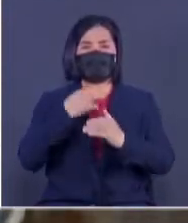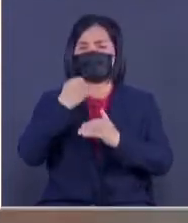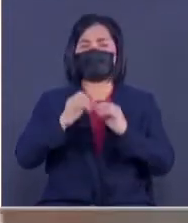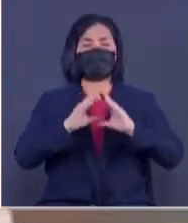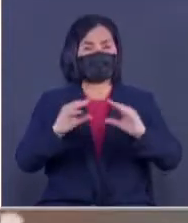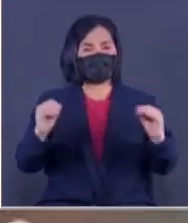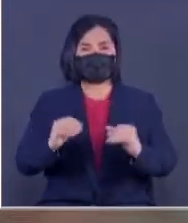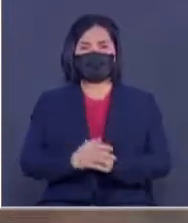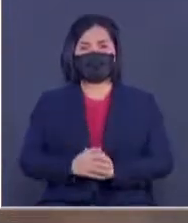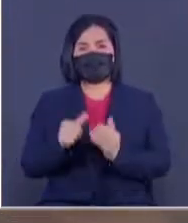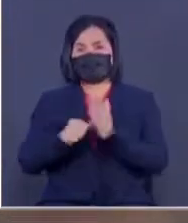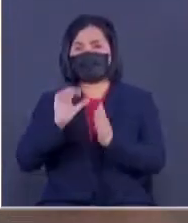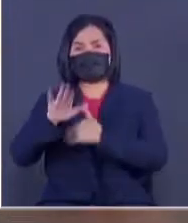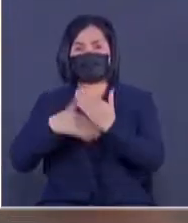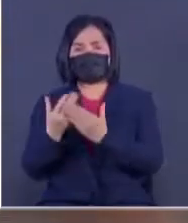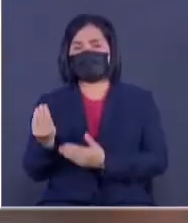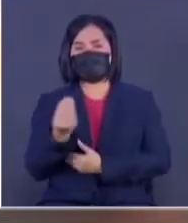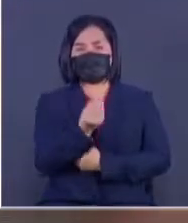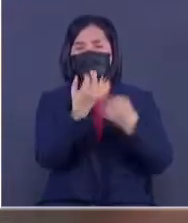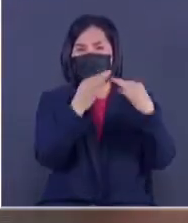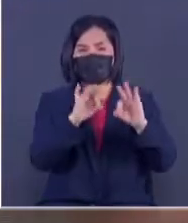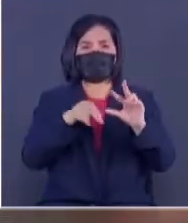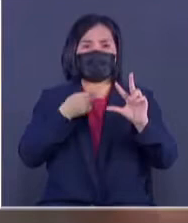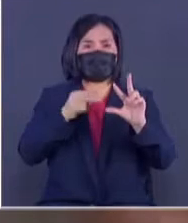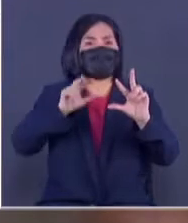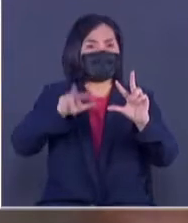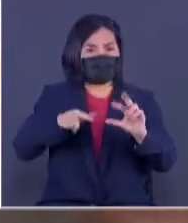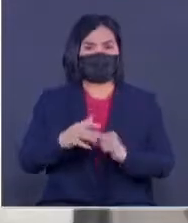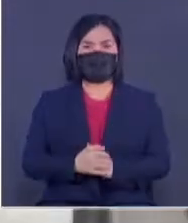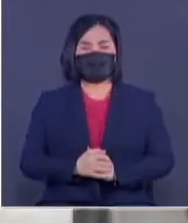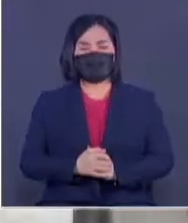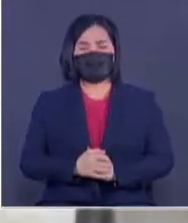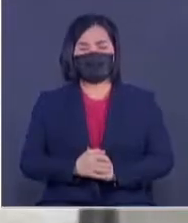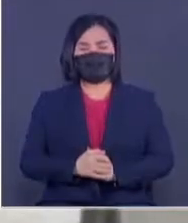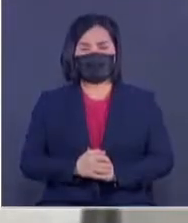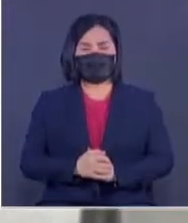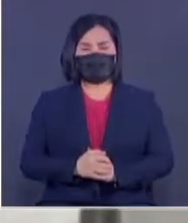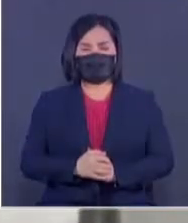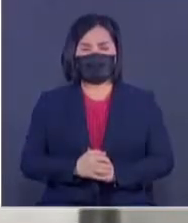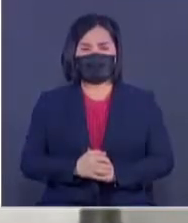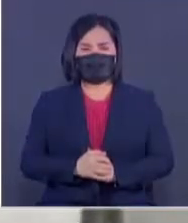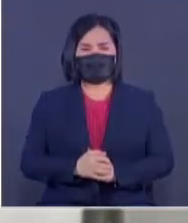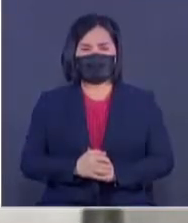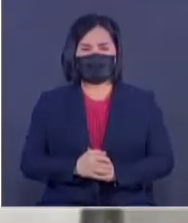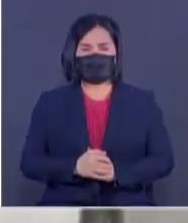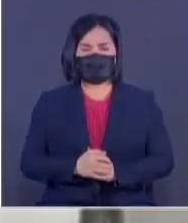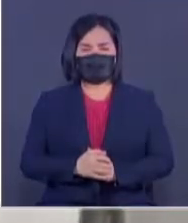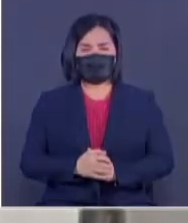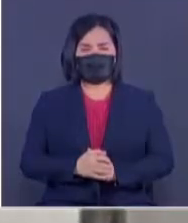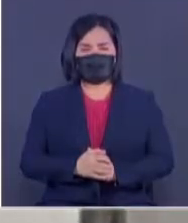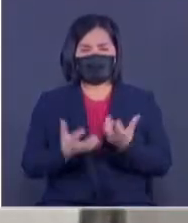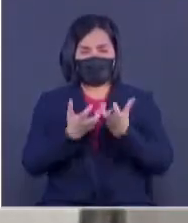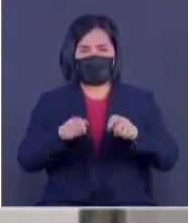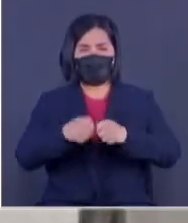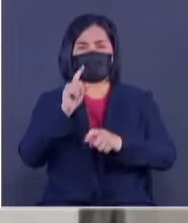จ้าหนี้ยกหนี้ให้ทั้งหมด 33,000 บาทนะครับบอกว่าให้เป็นค่าที่เข้าไป